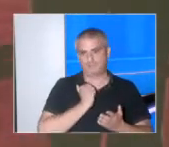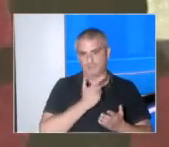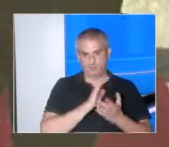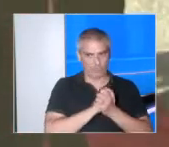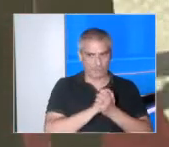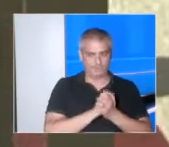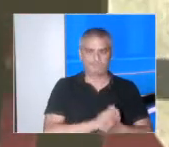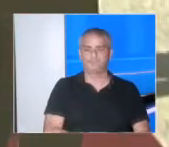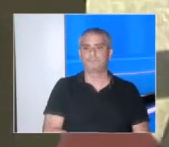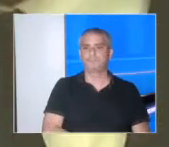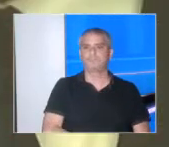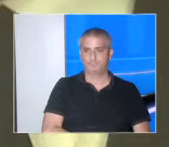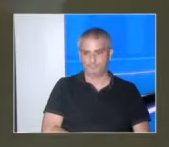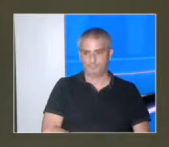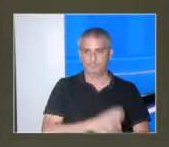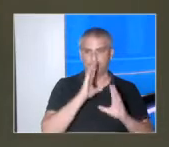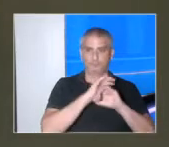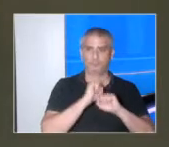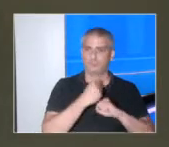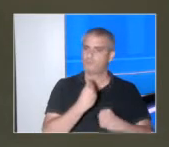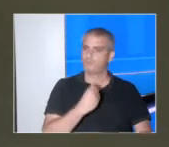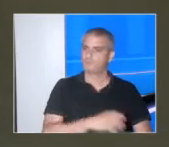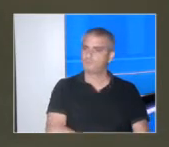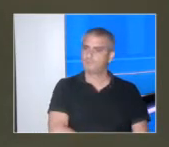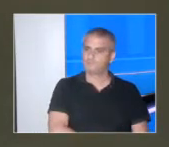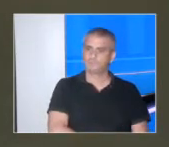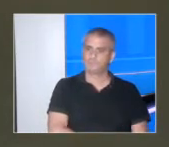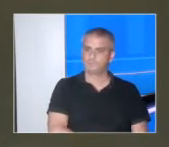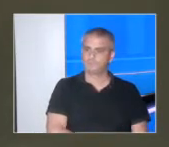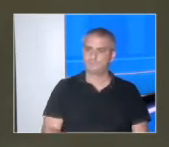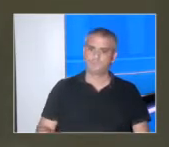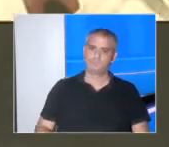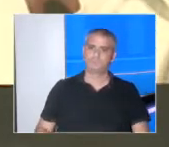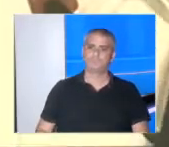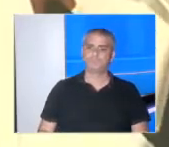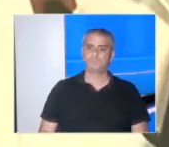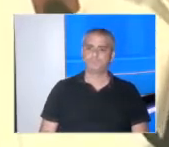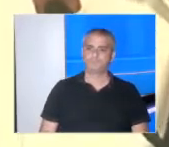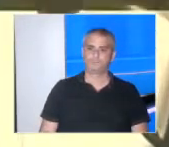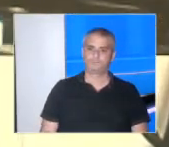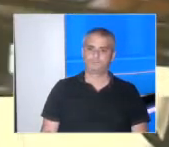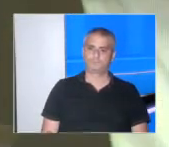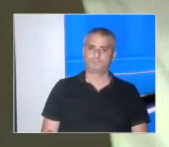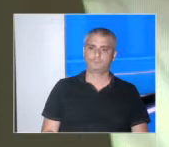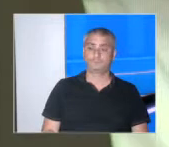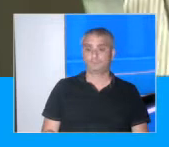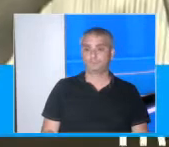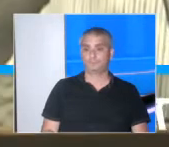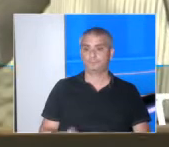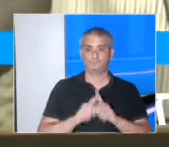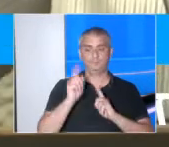אמיר. שלום לך ולצופים. מה קורה שם? אז כמו שכולם חשבו, יותר